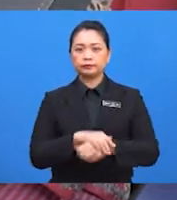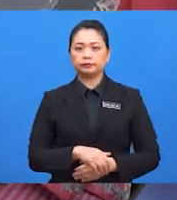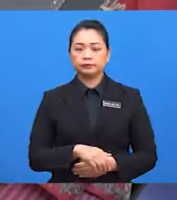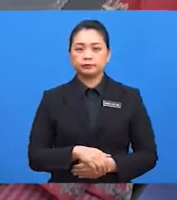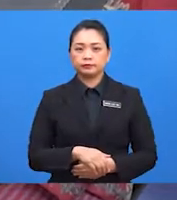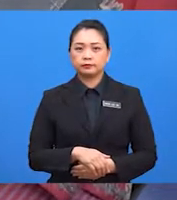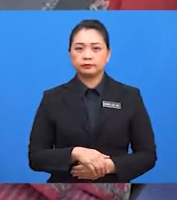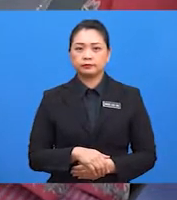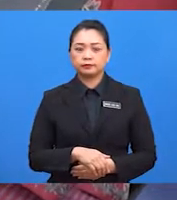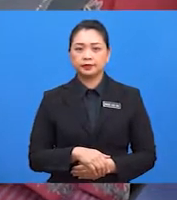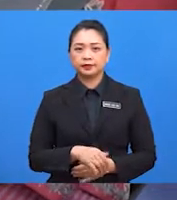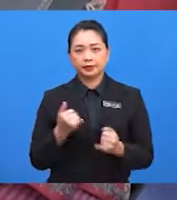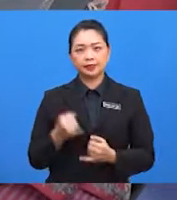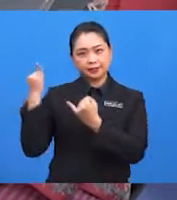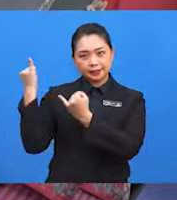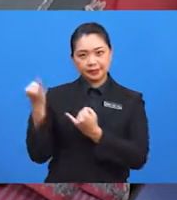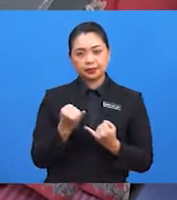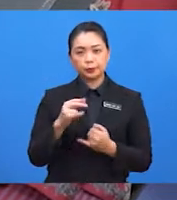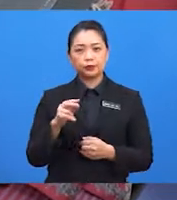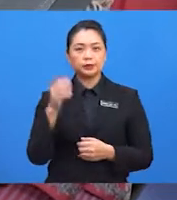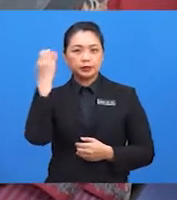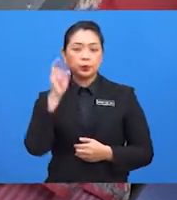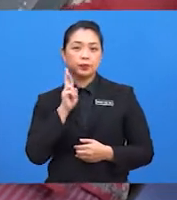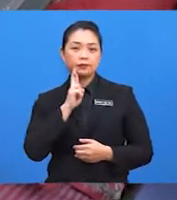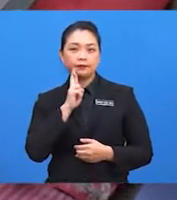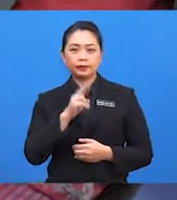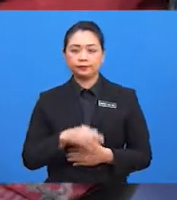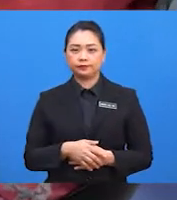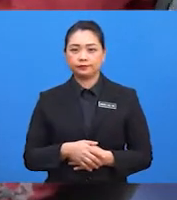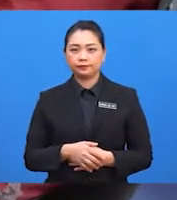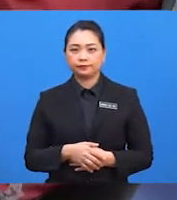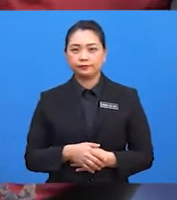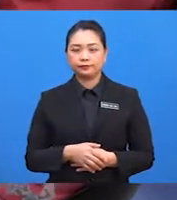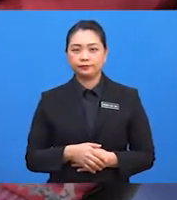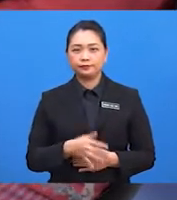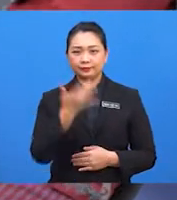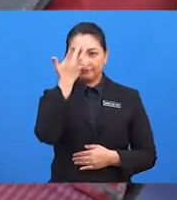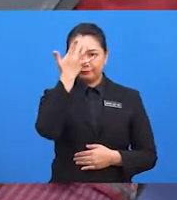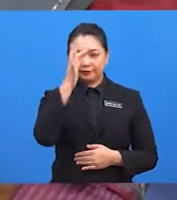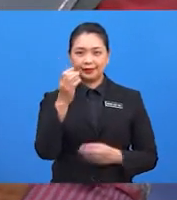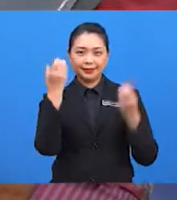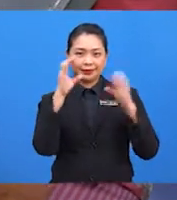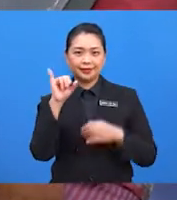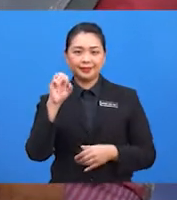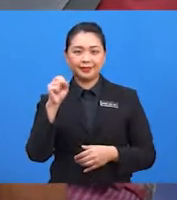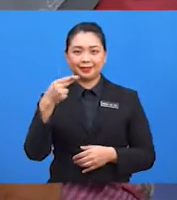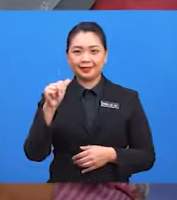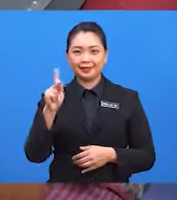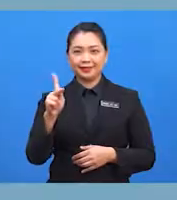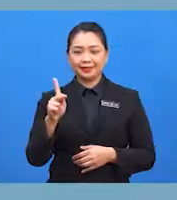tadi, saya ajukan soalan ini kepada Cikgu Rafidah. Ya. Pandai Cikgu Ishak, ya? Harap ya.